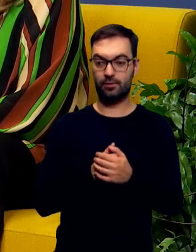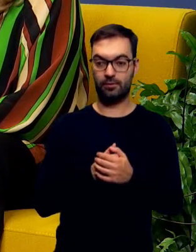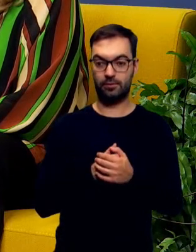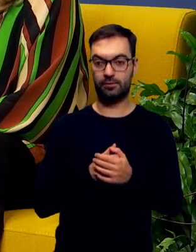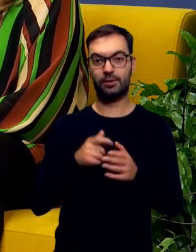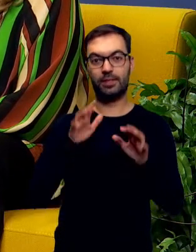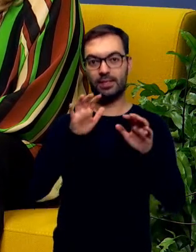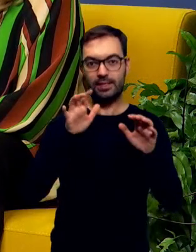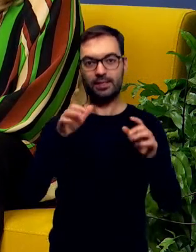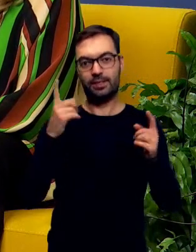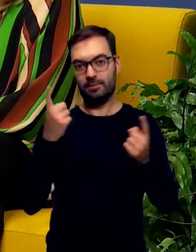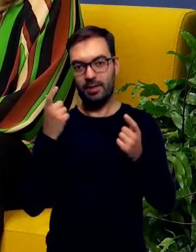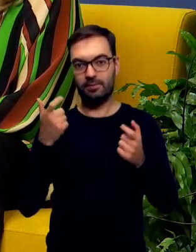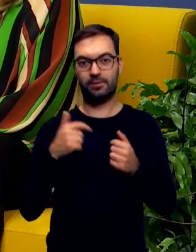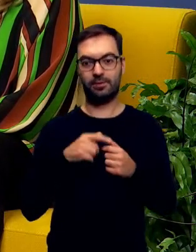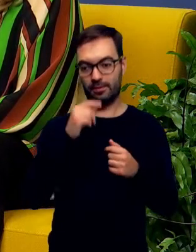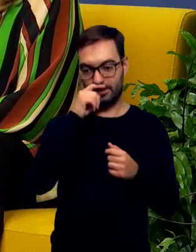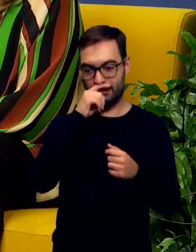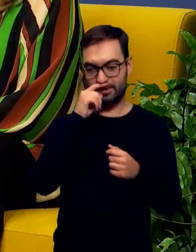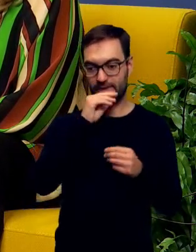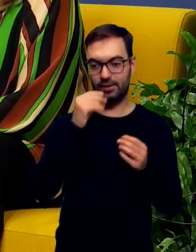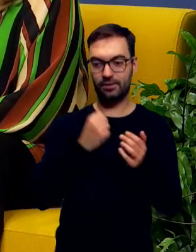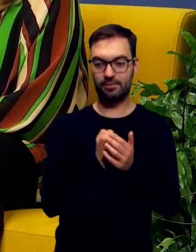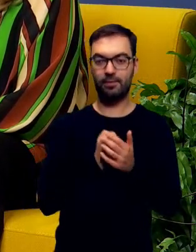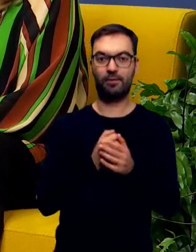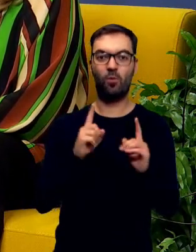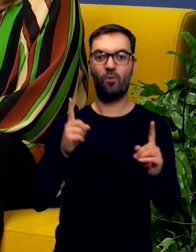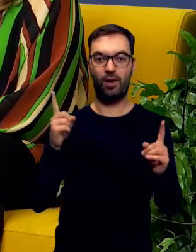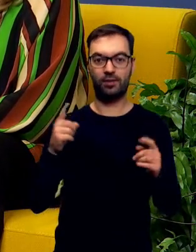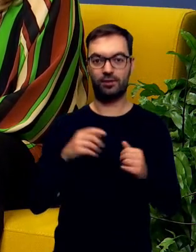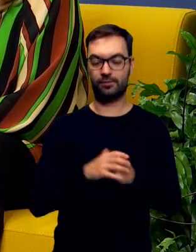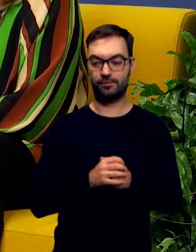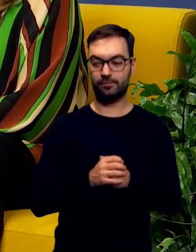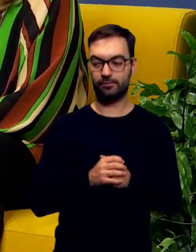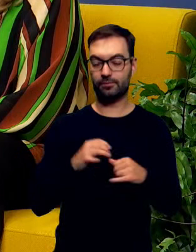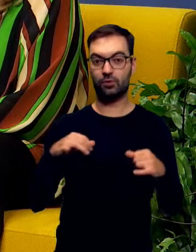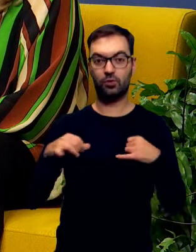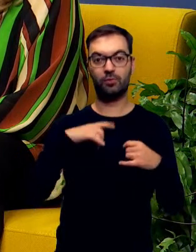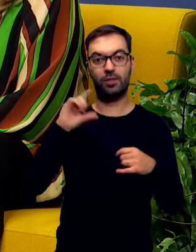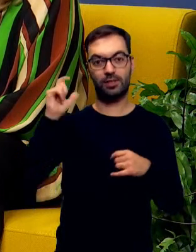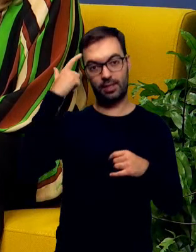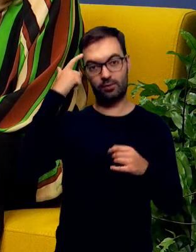nie wiem, straszące te prognozy, to jest jeszcze kwestia ostrzeżeń